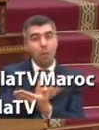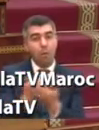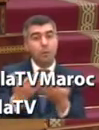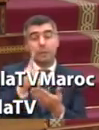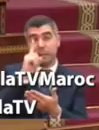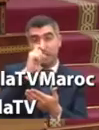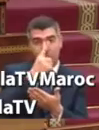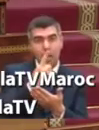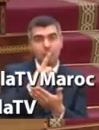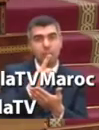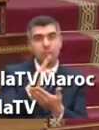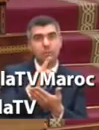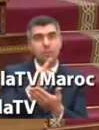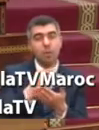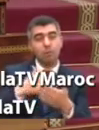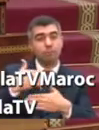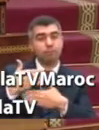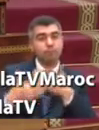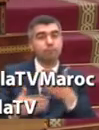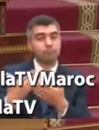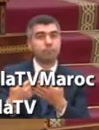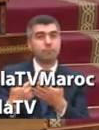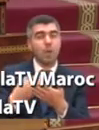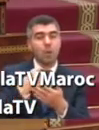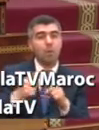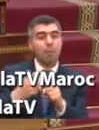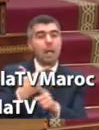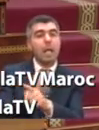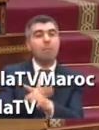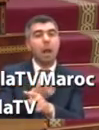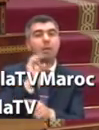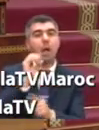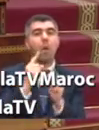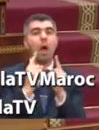بصر الأعضاء، وهم وراكي يستعملوا الجرعات ديالهم،